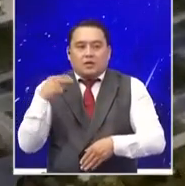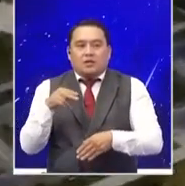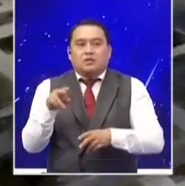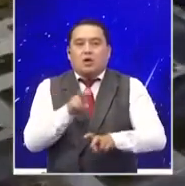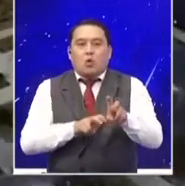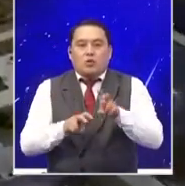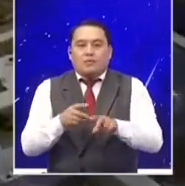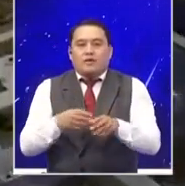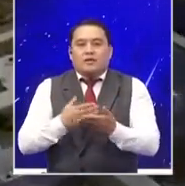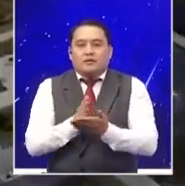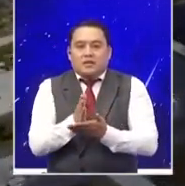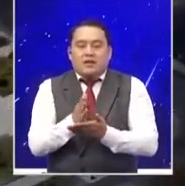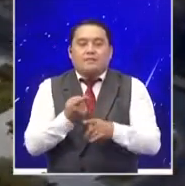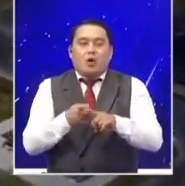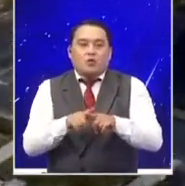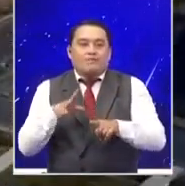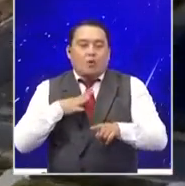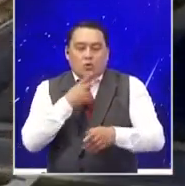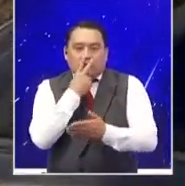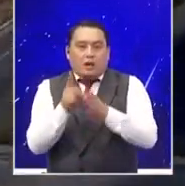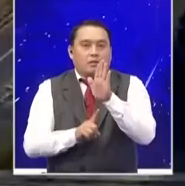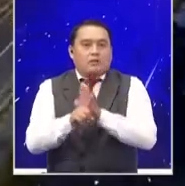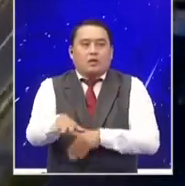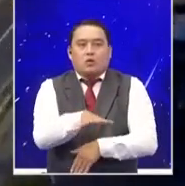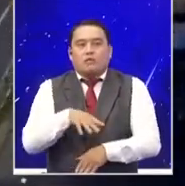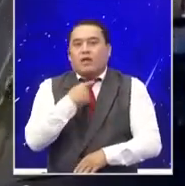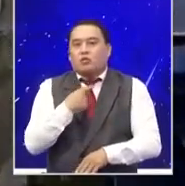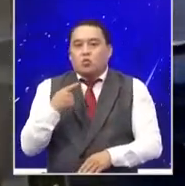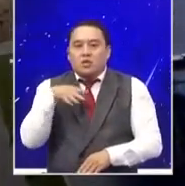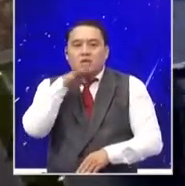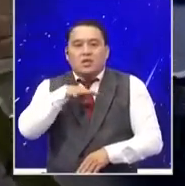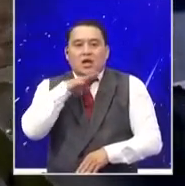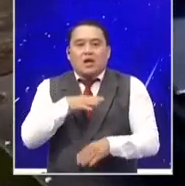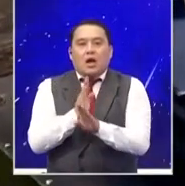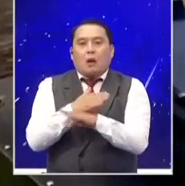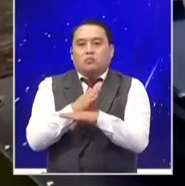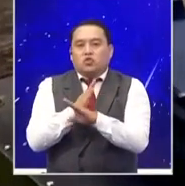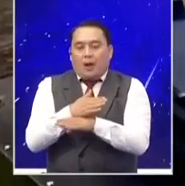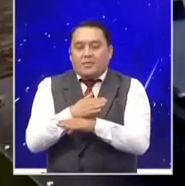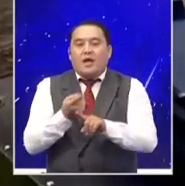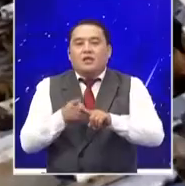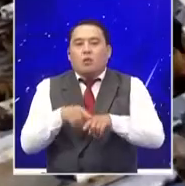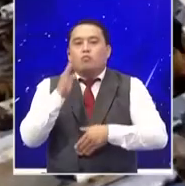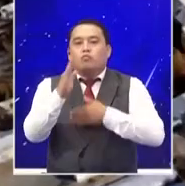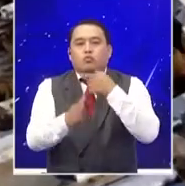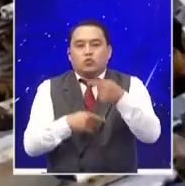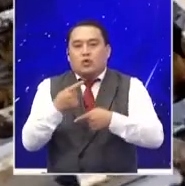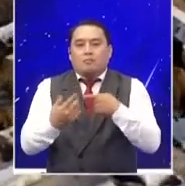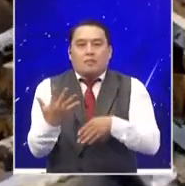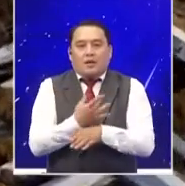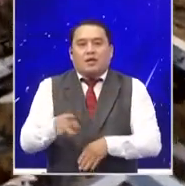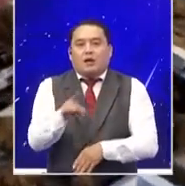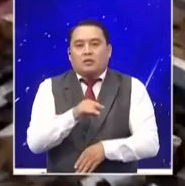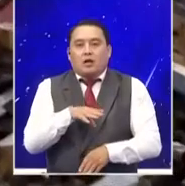разработка электронной карты земель. Пилотный проект начат с территории Талдыкургана, Текели и Капшагая. В будущем году добавятся еще 5 районов